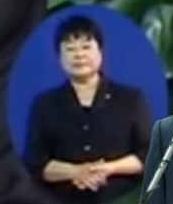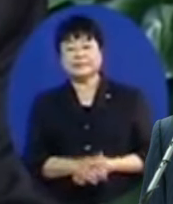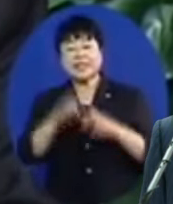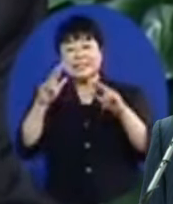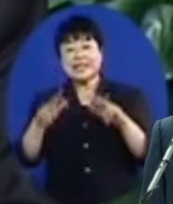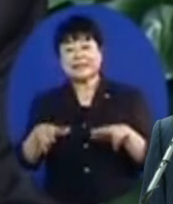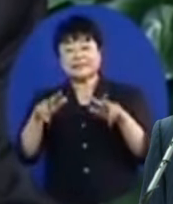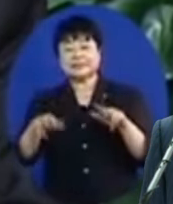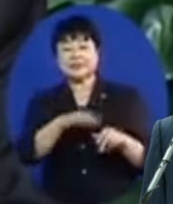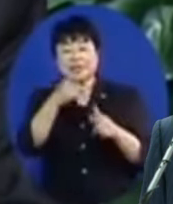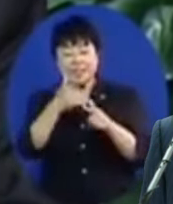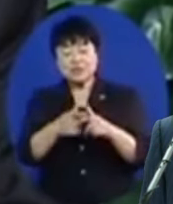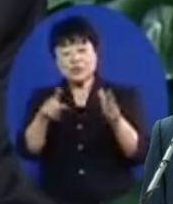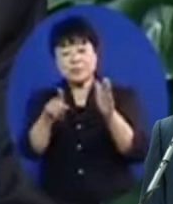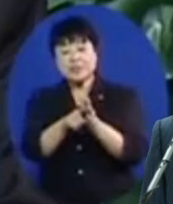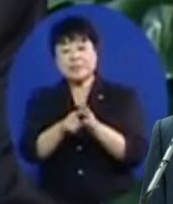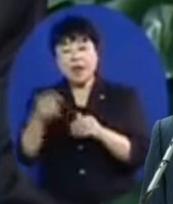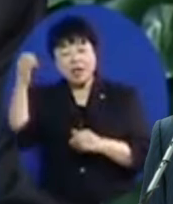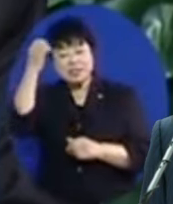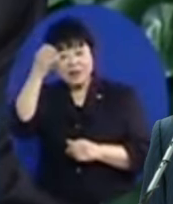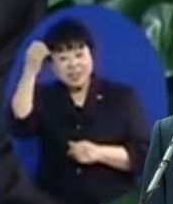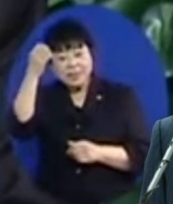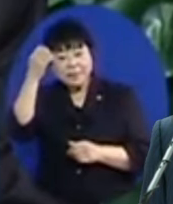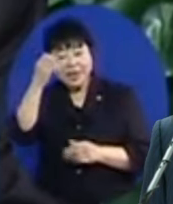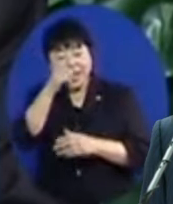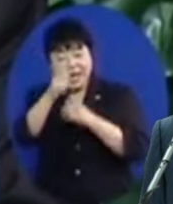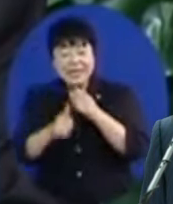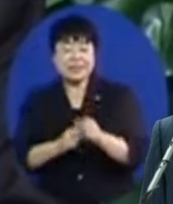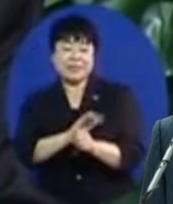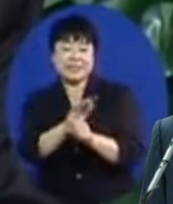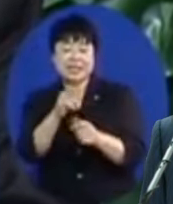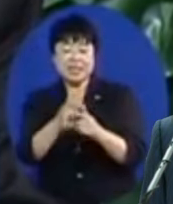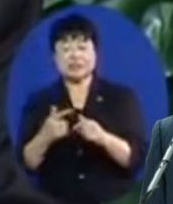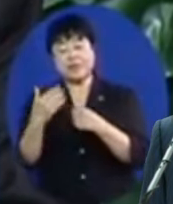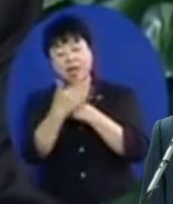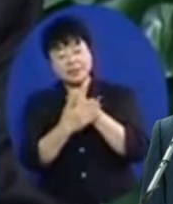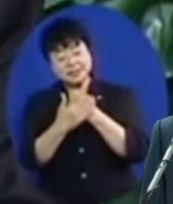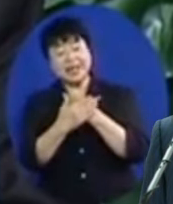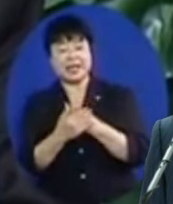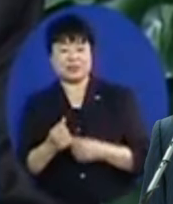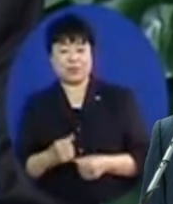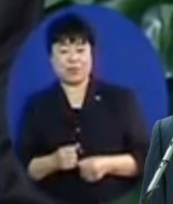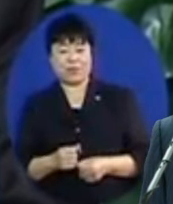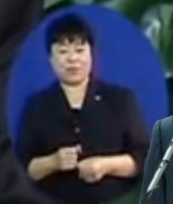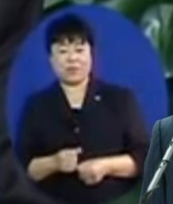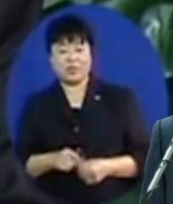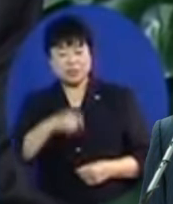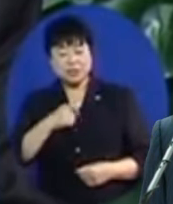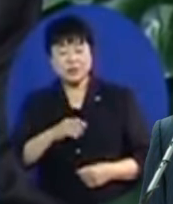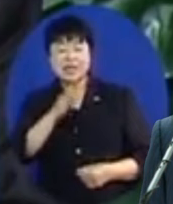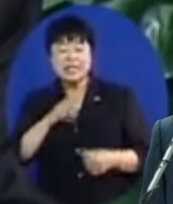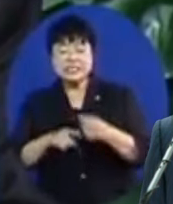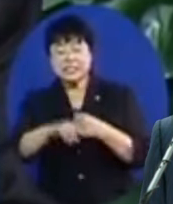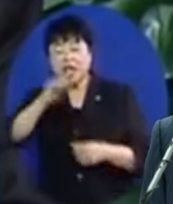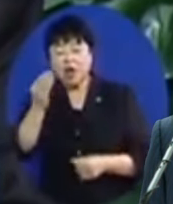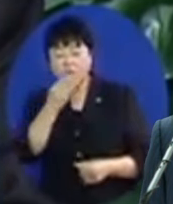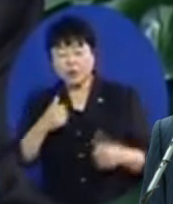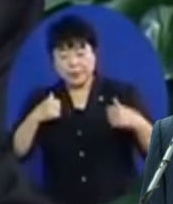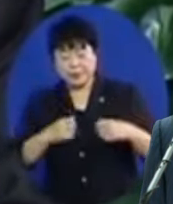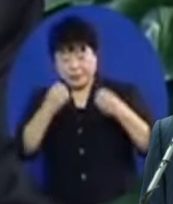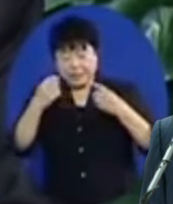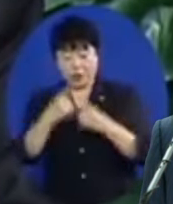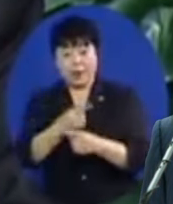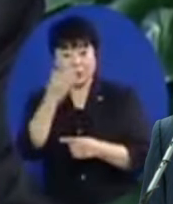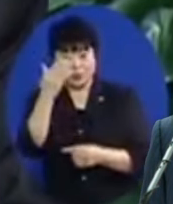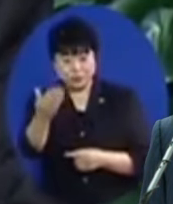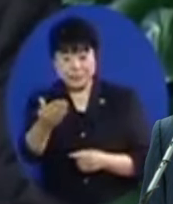이제 우리가 예수를 믿으면 성령이 그 하나님의 사랑과 예수님의 은혜를 가지고서 우리를 의와 진리의 거룩함을 입은 새 사람으로